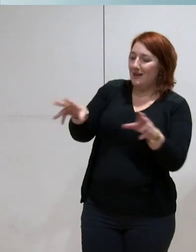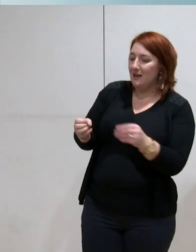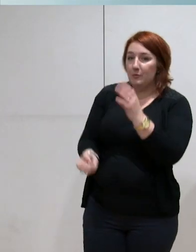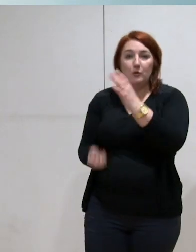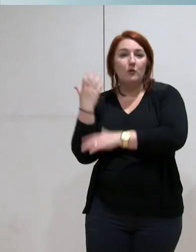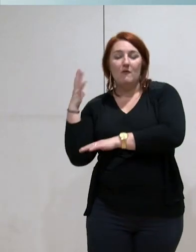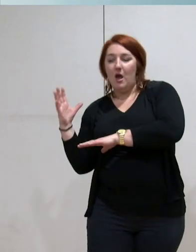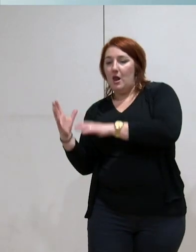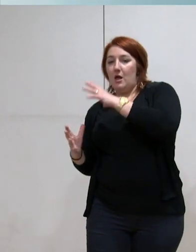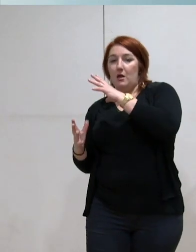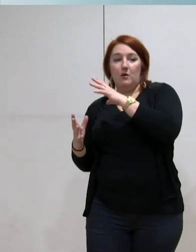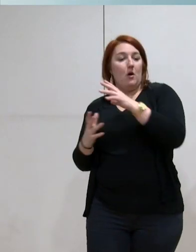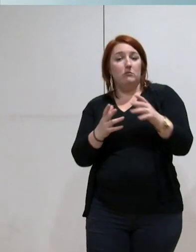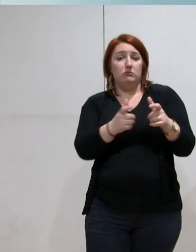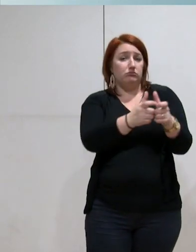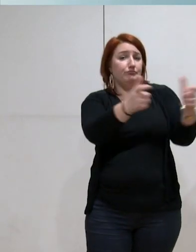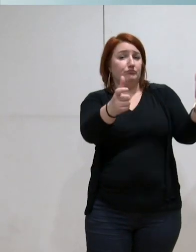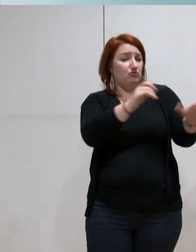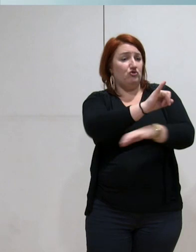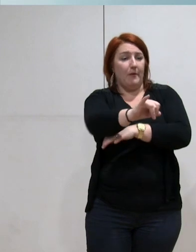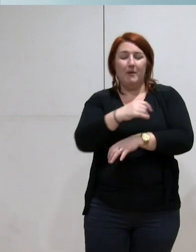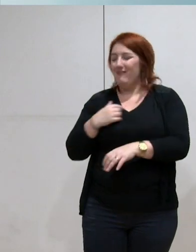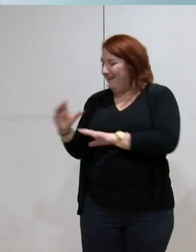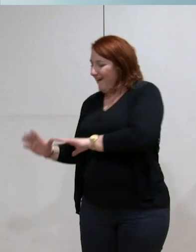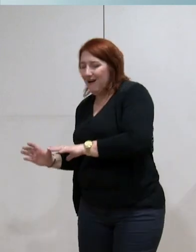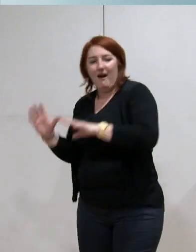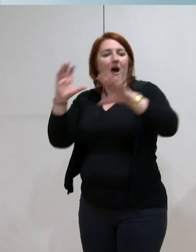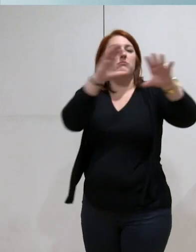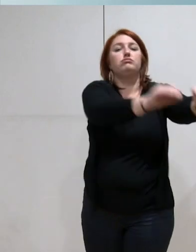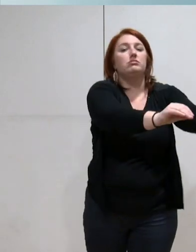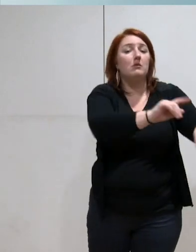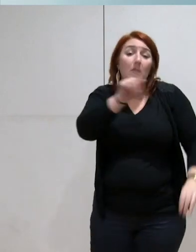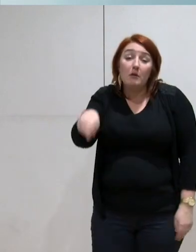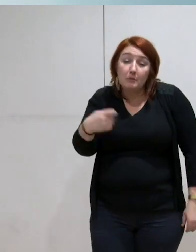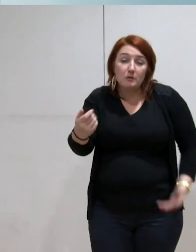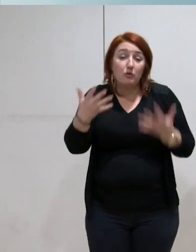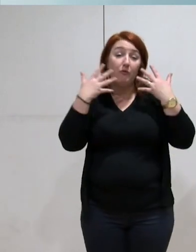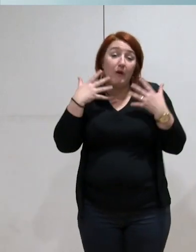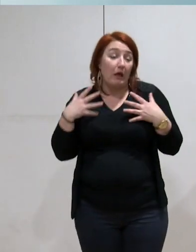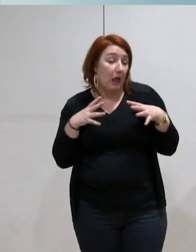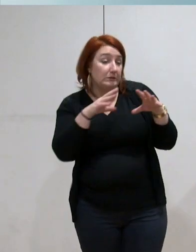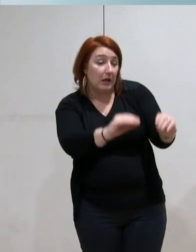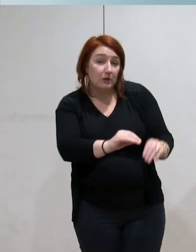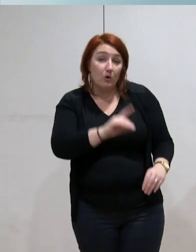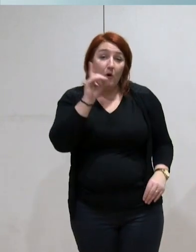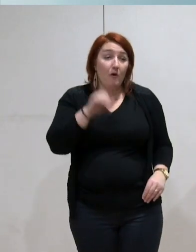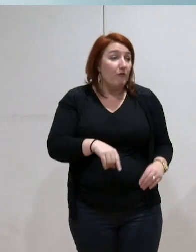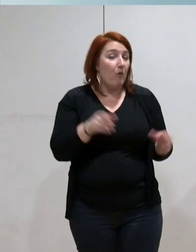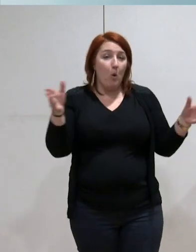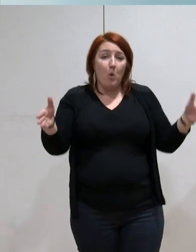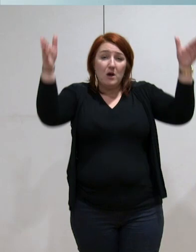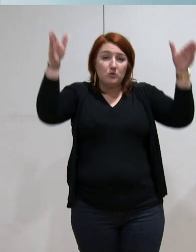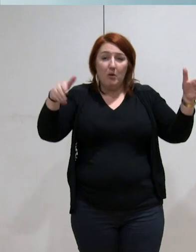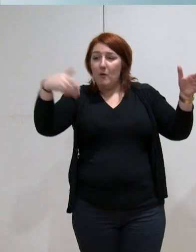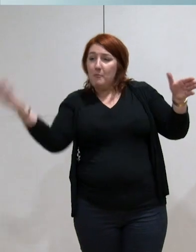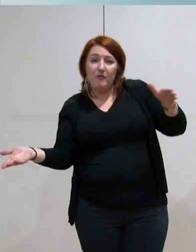nouvelles érieur à la structure qui était qui s'installe évidemment qu'il y a des frais d'installation il faut bouger des cloisons il